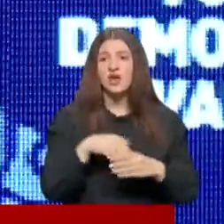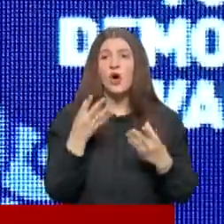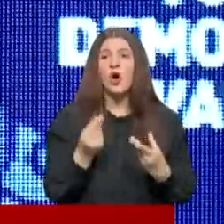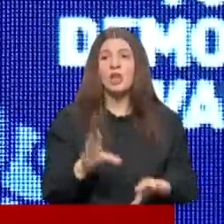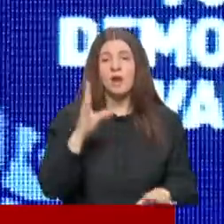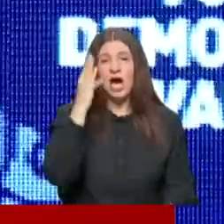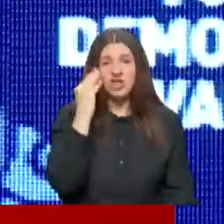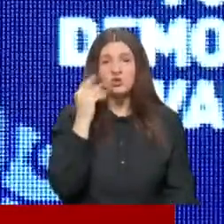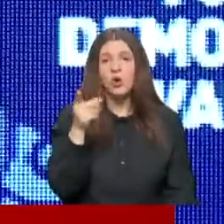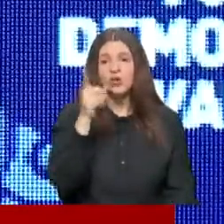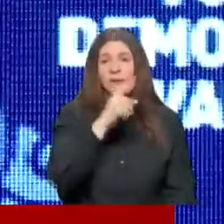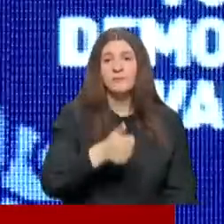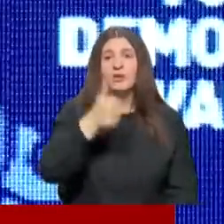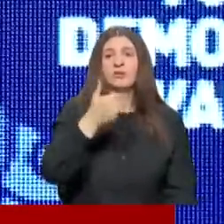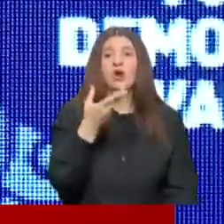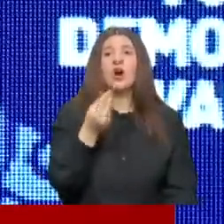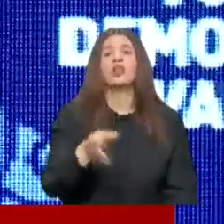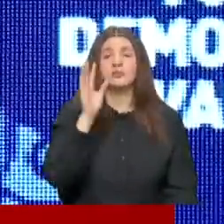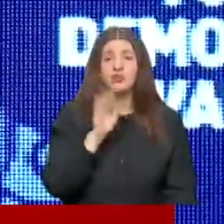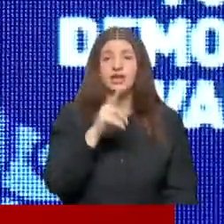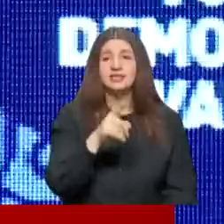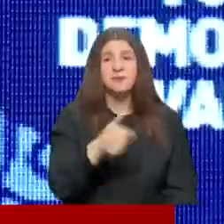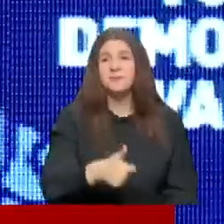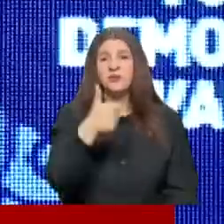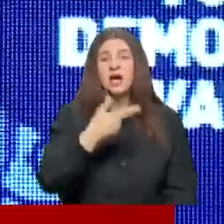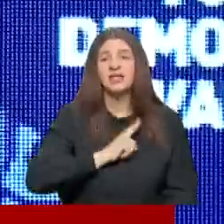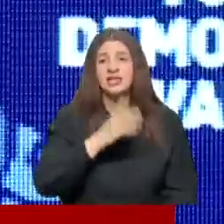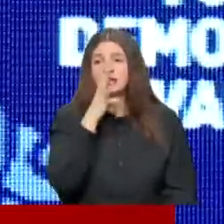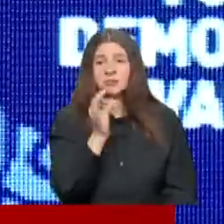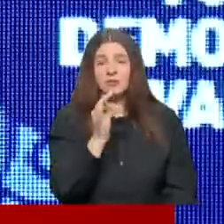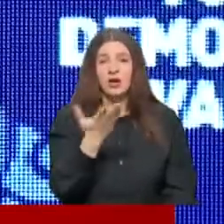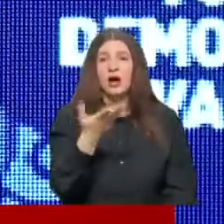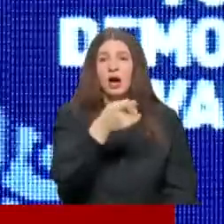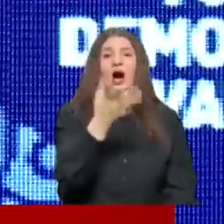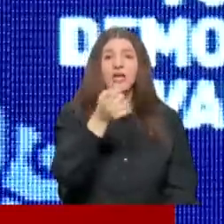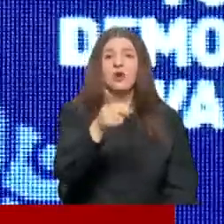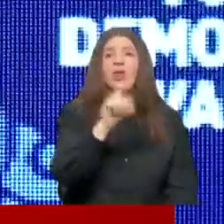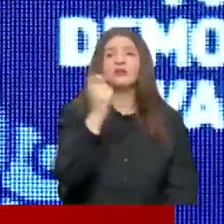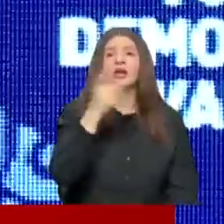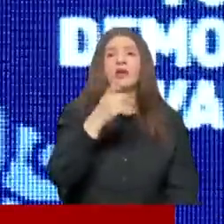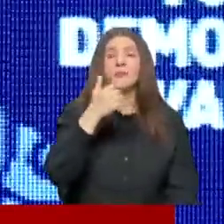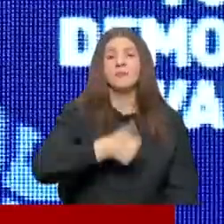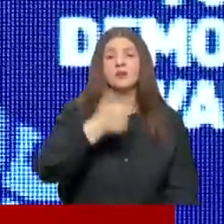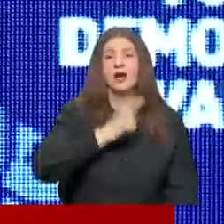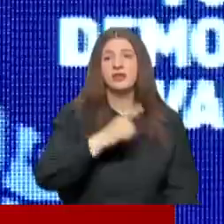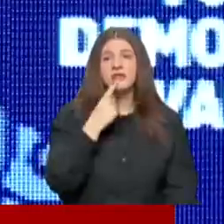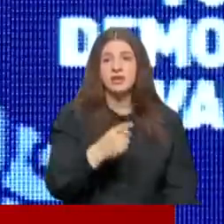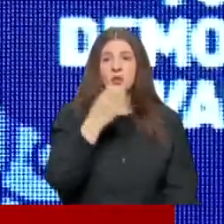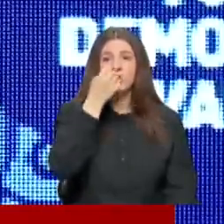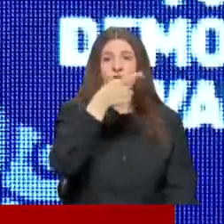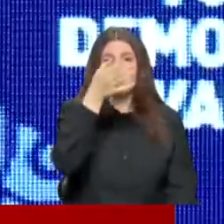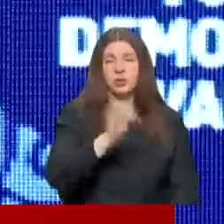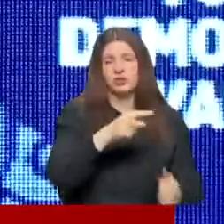olamayacağı anlaşıldı. Dolayısıyla başbakan da olamayacak. Sizin başbakan adayınız kim? Alın size 10 tane başbakan adayı dedim. Abdullah